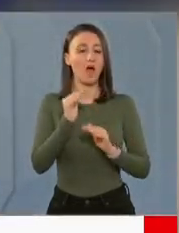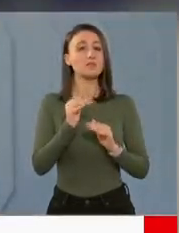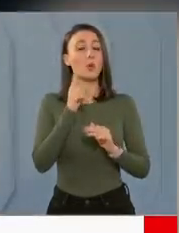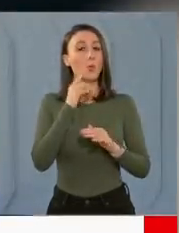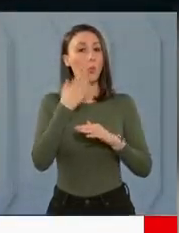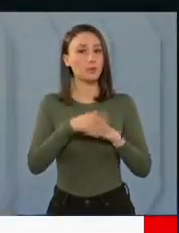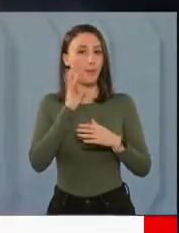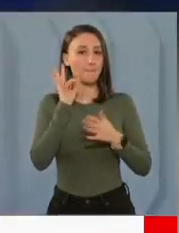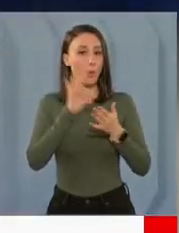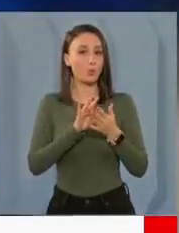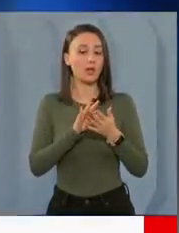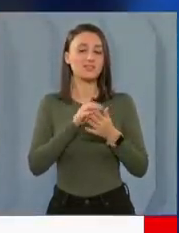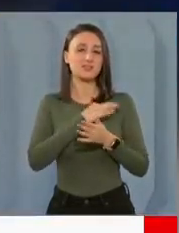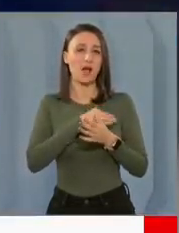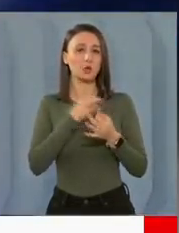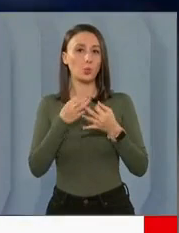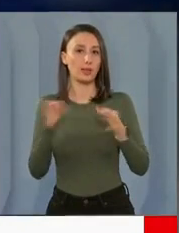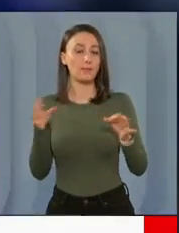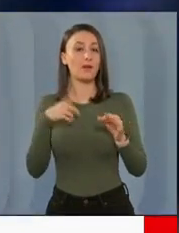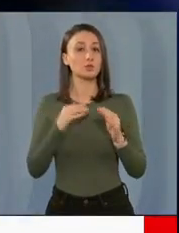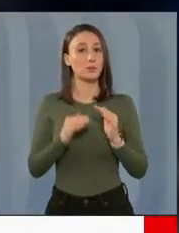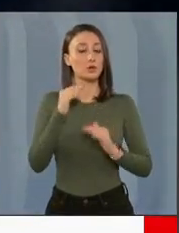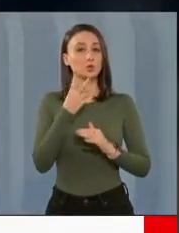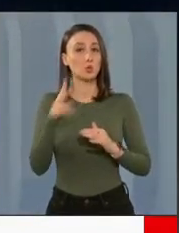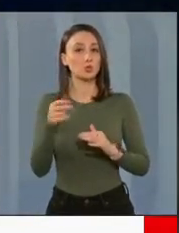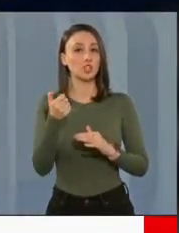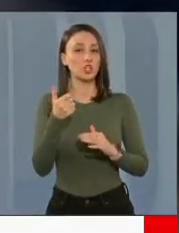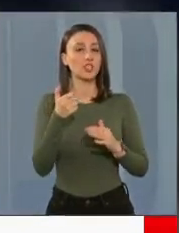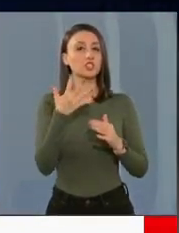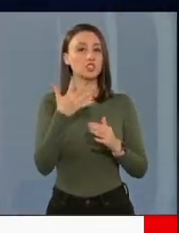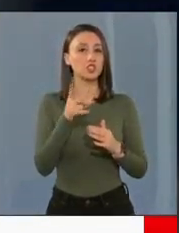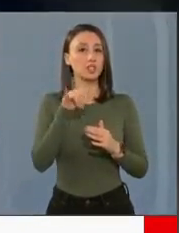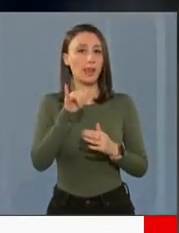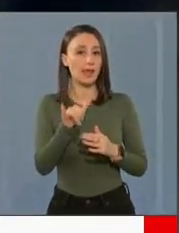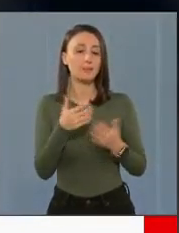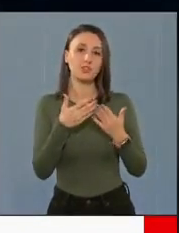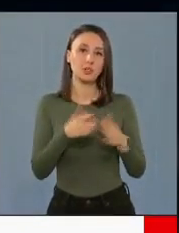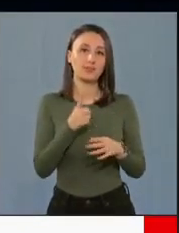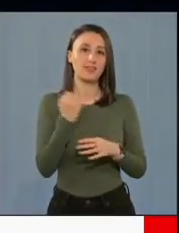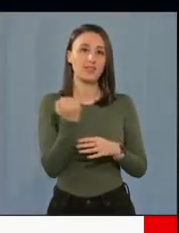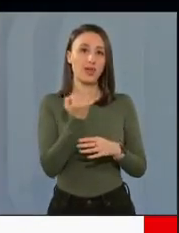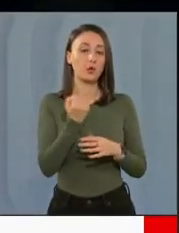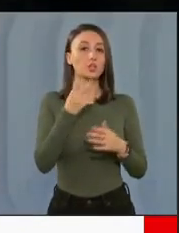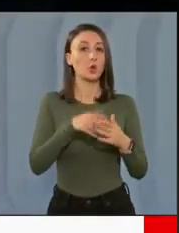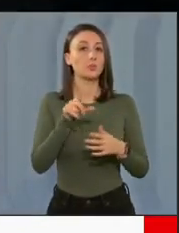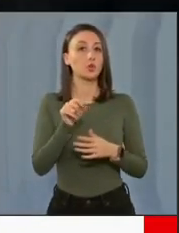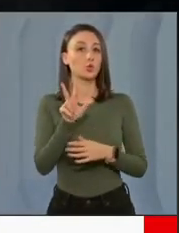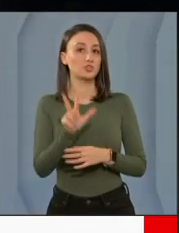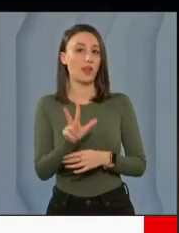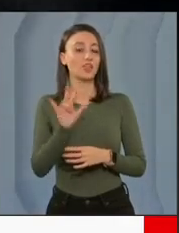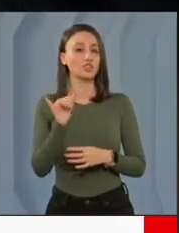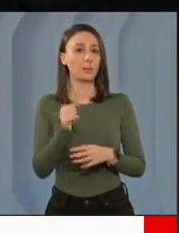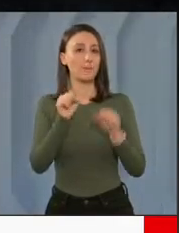a sindicatului liber navalistul a fost o majorare de 265 de lei, începând cu 1 ianuarie 2023,